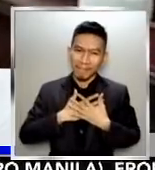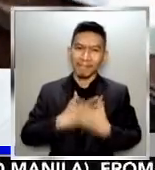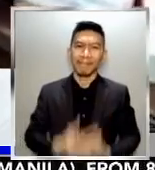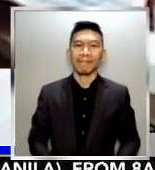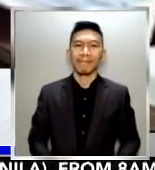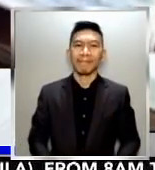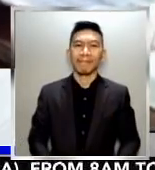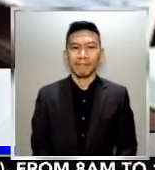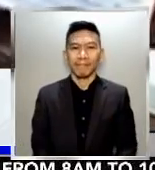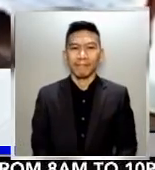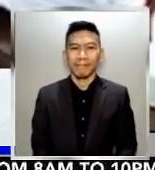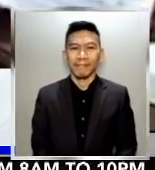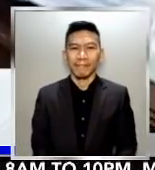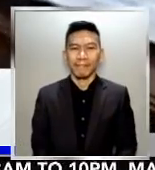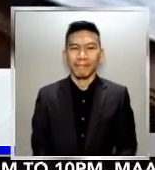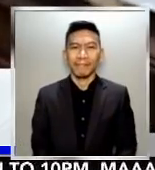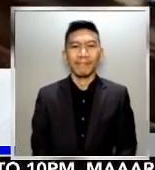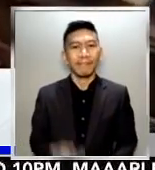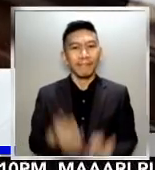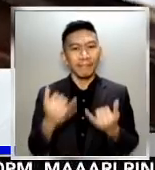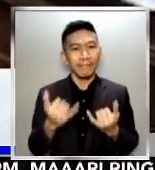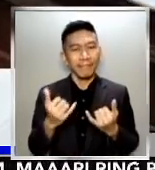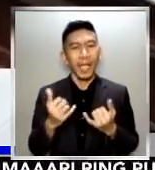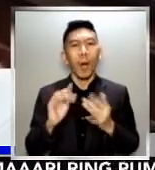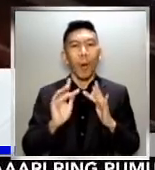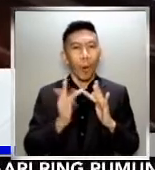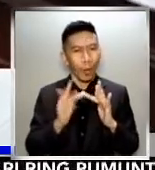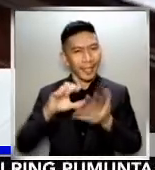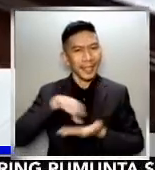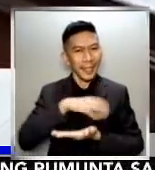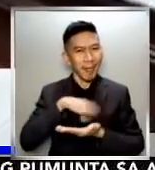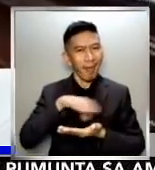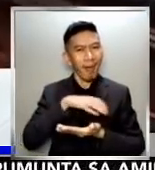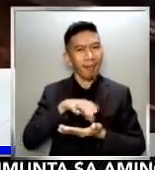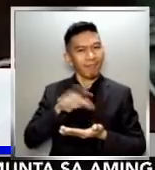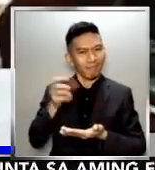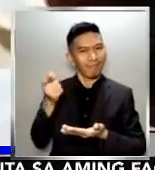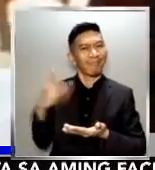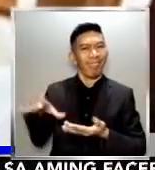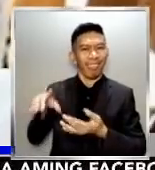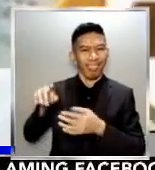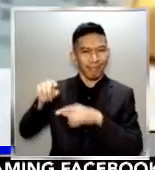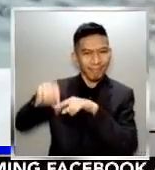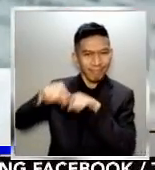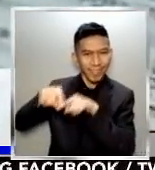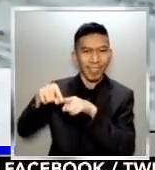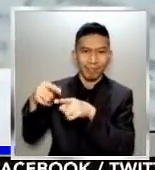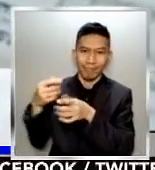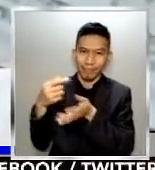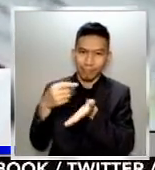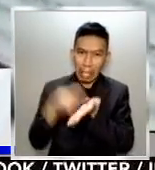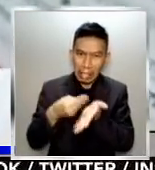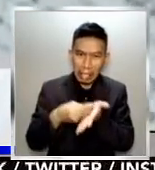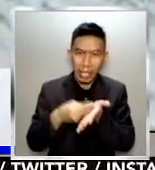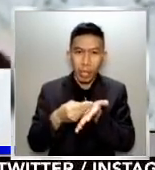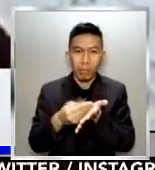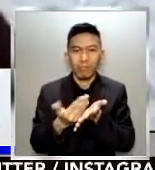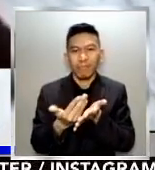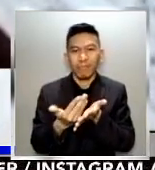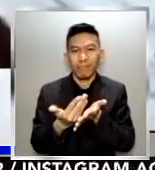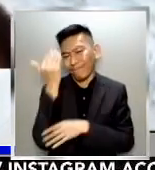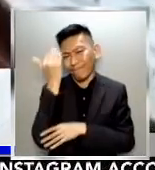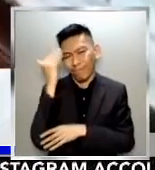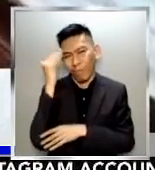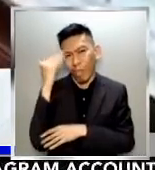Sa ngayon, tanging sa online concert lang umaasa ng kanyang panggasto si Tito Bong. Wala raw kasiguraduhan kung hanggang kailan niya